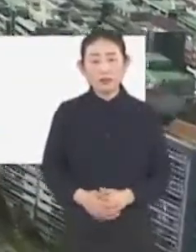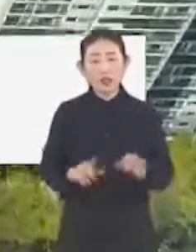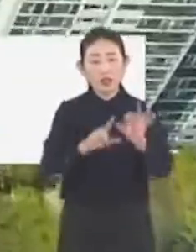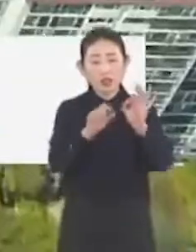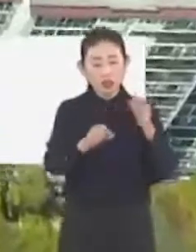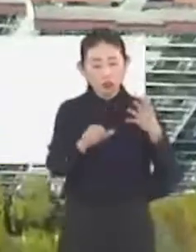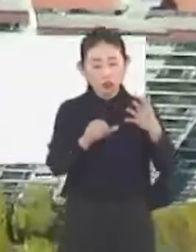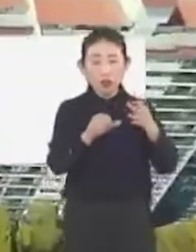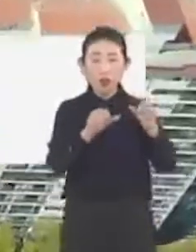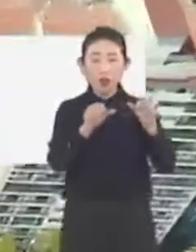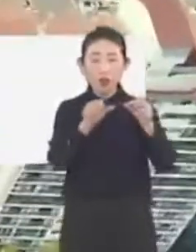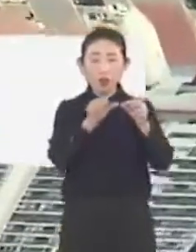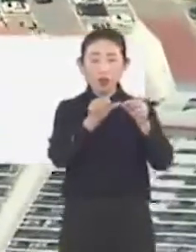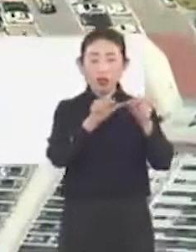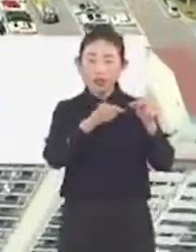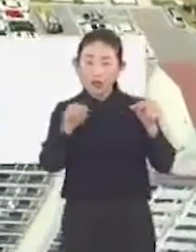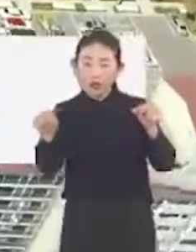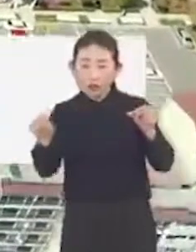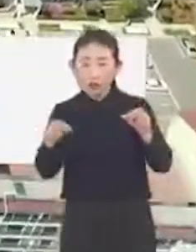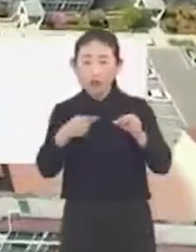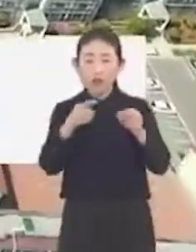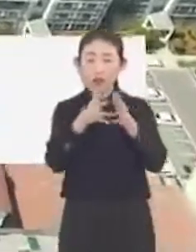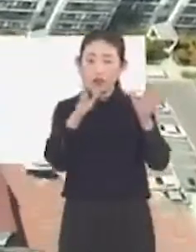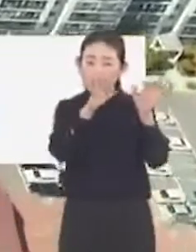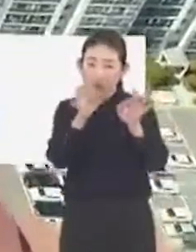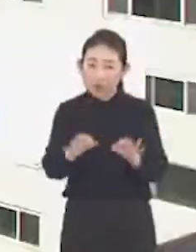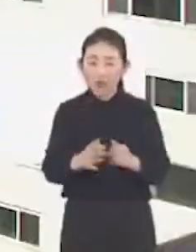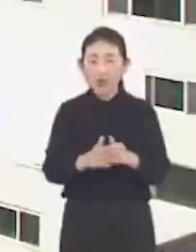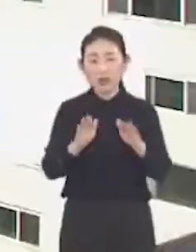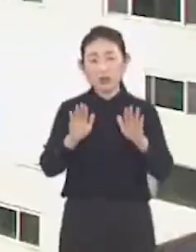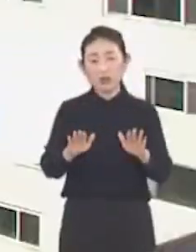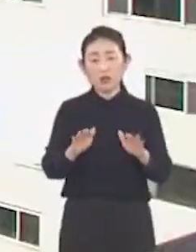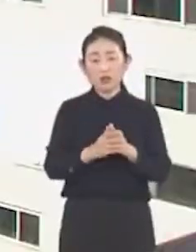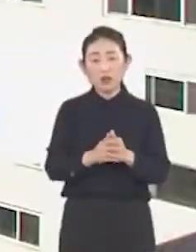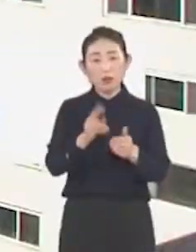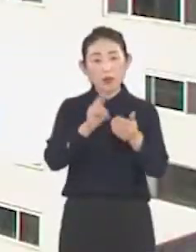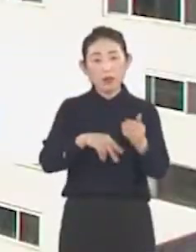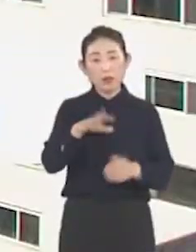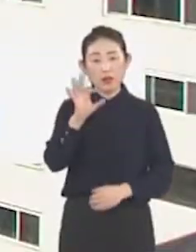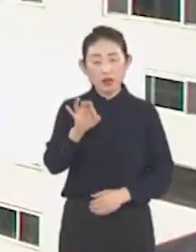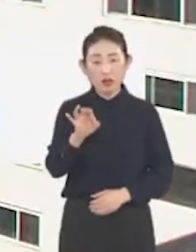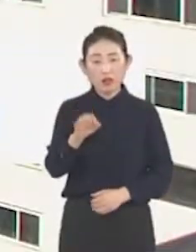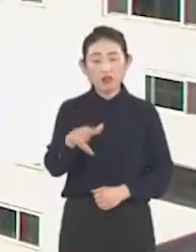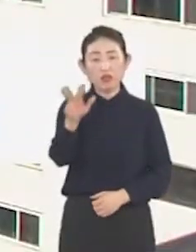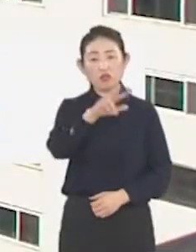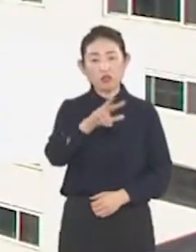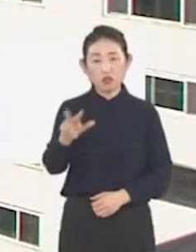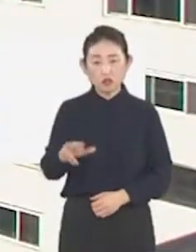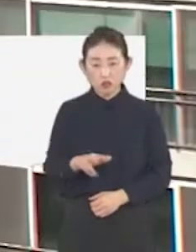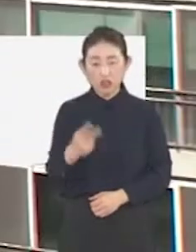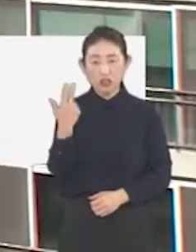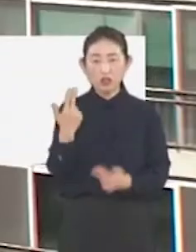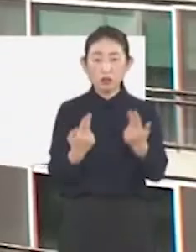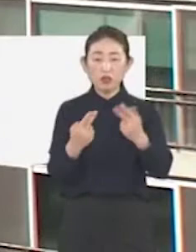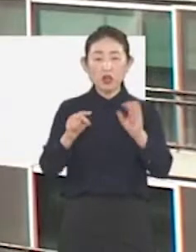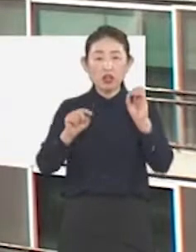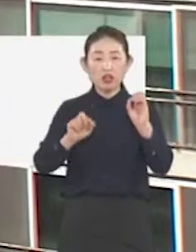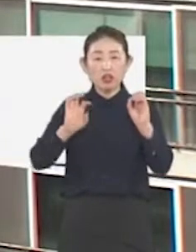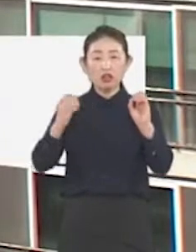10월 5째주 주간 아파트 가격 동향에 따르면 이번 주 아파트 매매가격은 전국적으로 전주대비